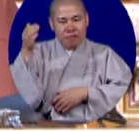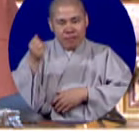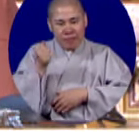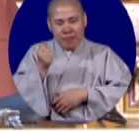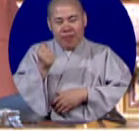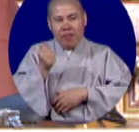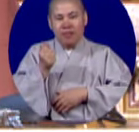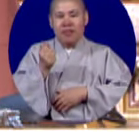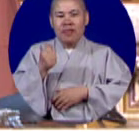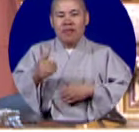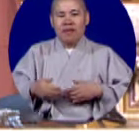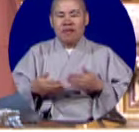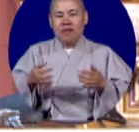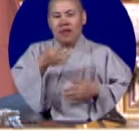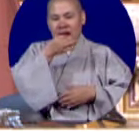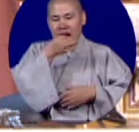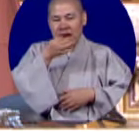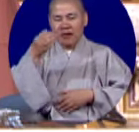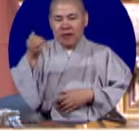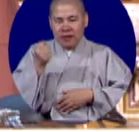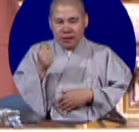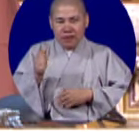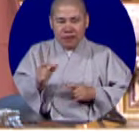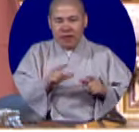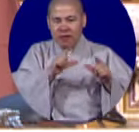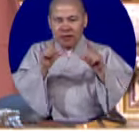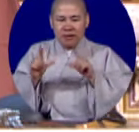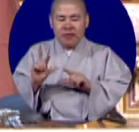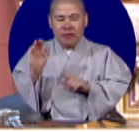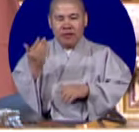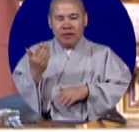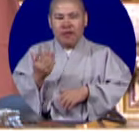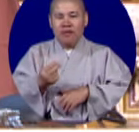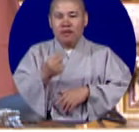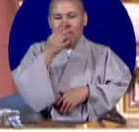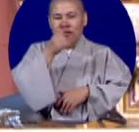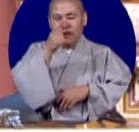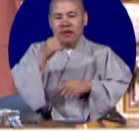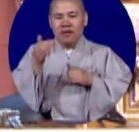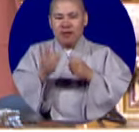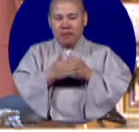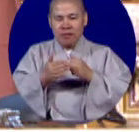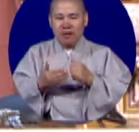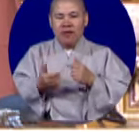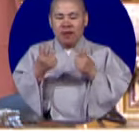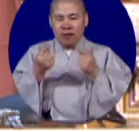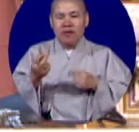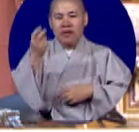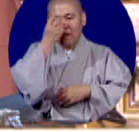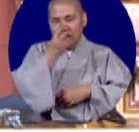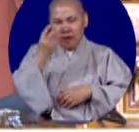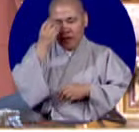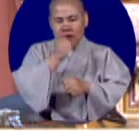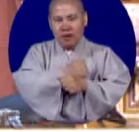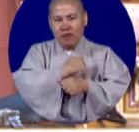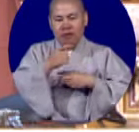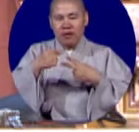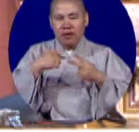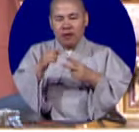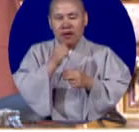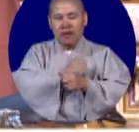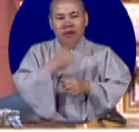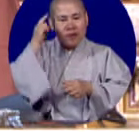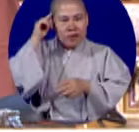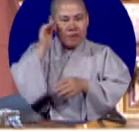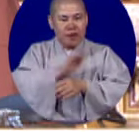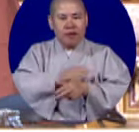가지고 쓸데없는 욕구를 다 내고 그러거든요. 그걸 중생이라고 그래요. 그렇게 관찰하고 이해하는 게 그게